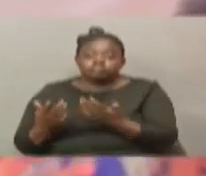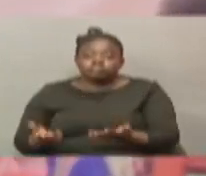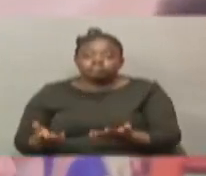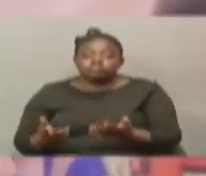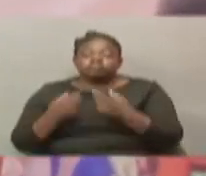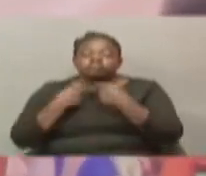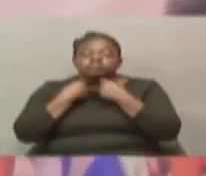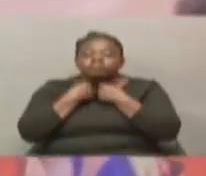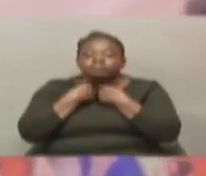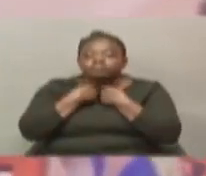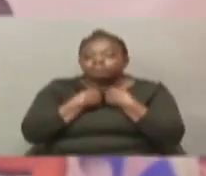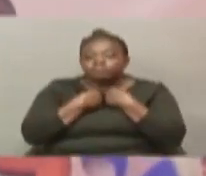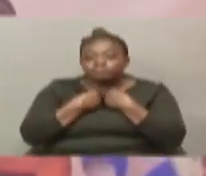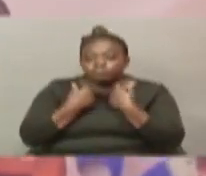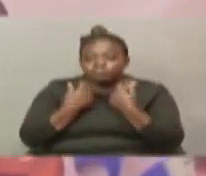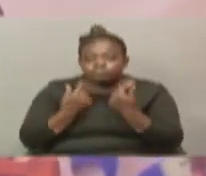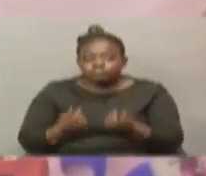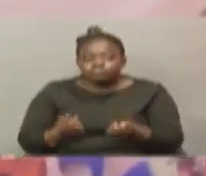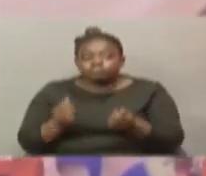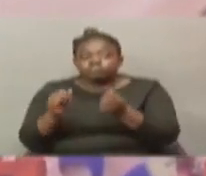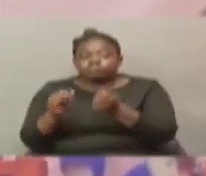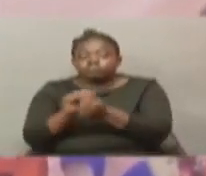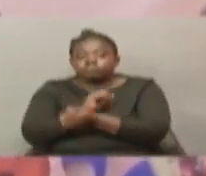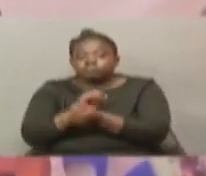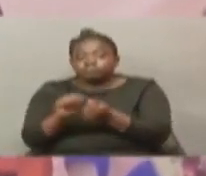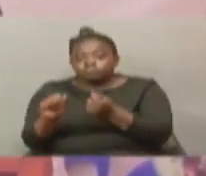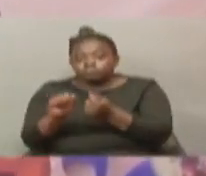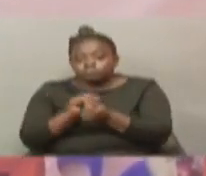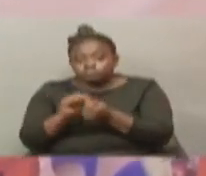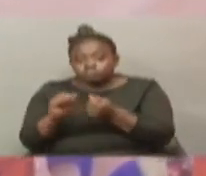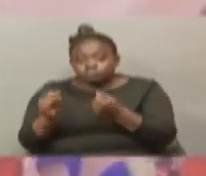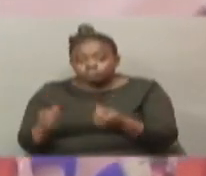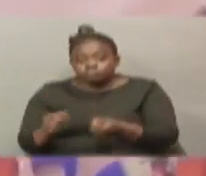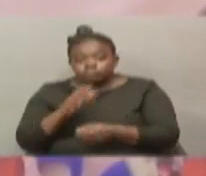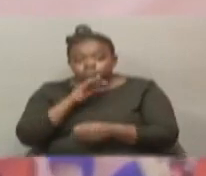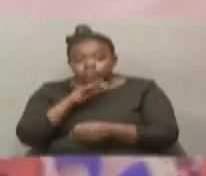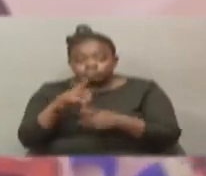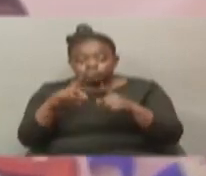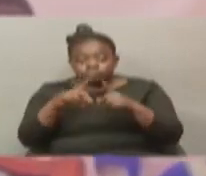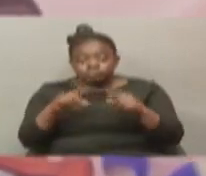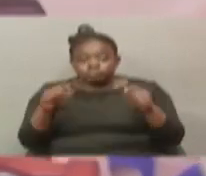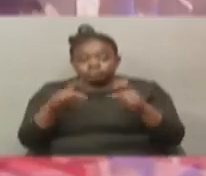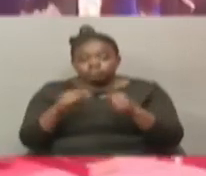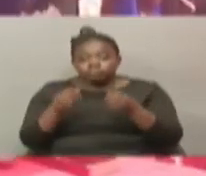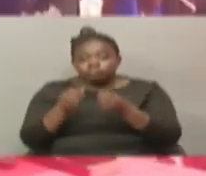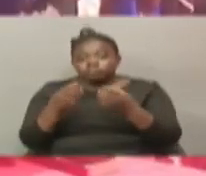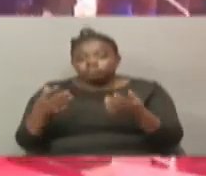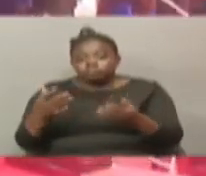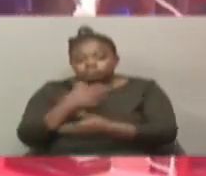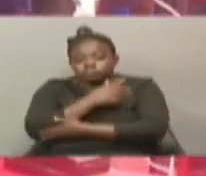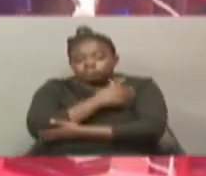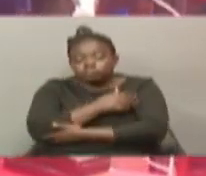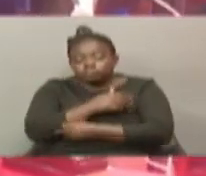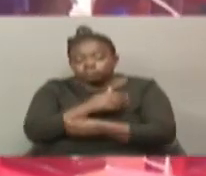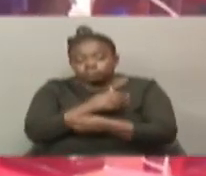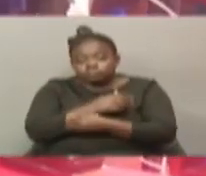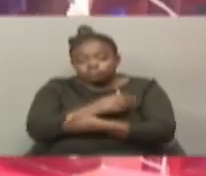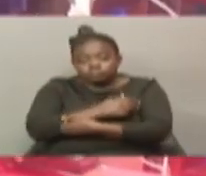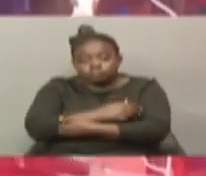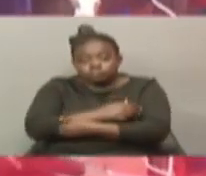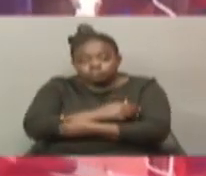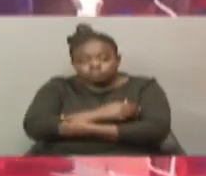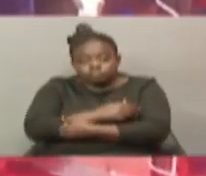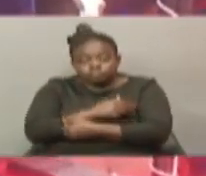ebitogi ne mweyuzayuza ne mwogera ebigambo ebinene n'ebitono. Omusumba Musaasizi asaba